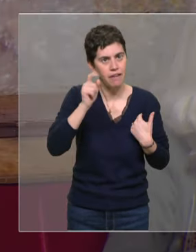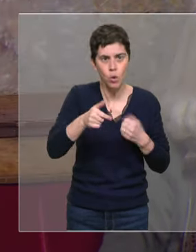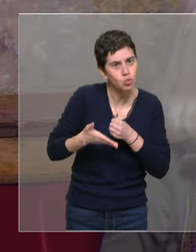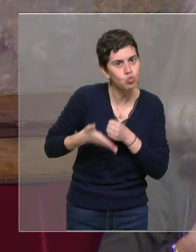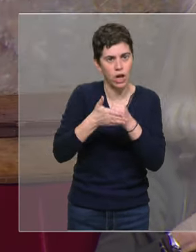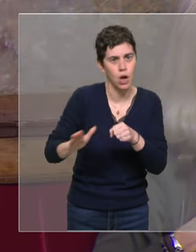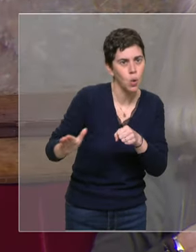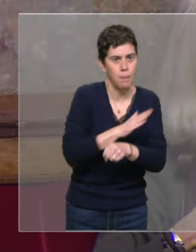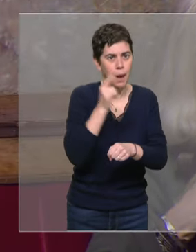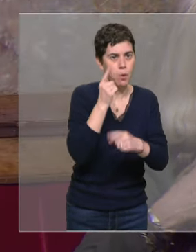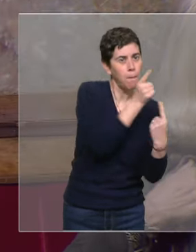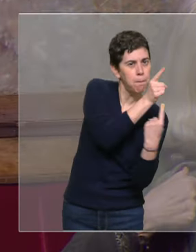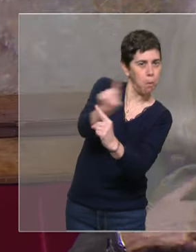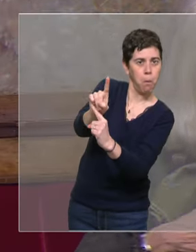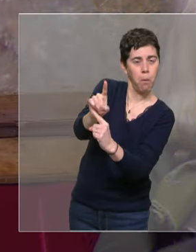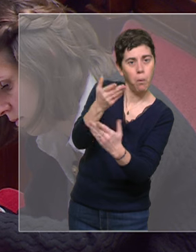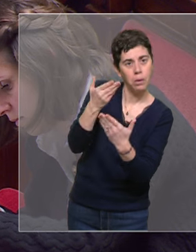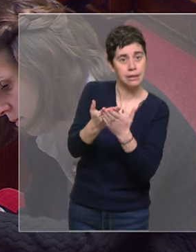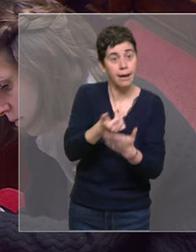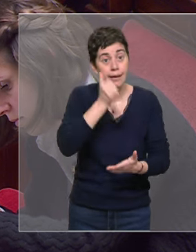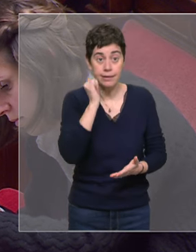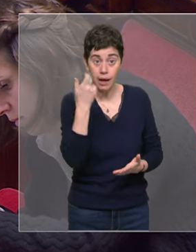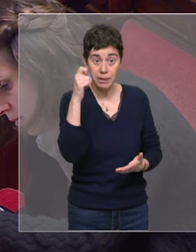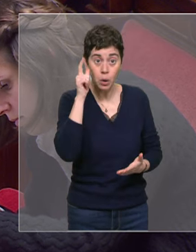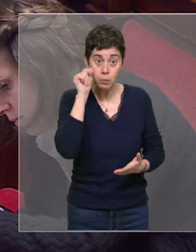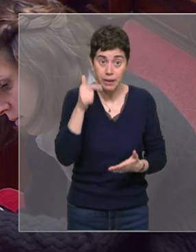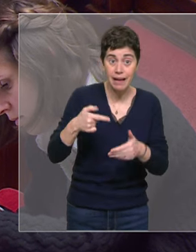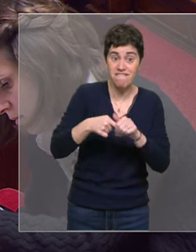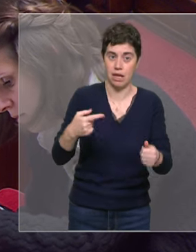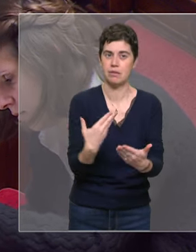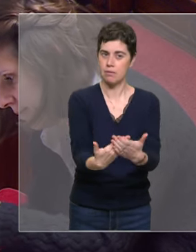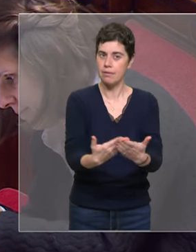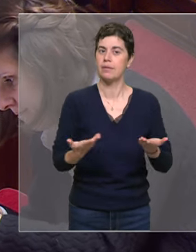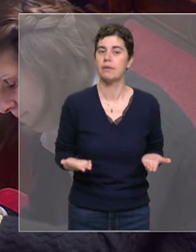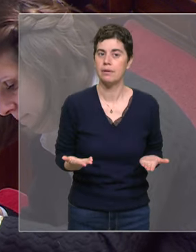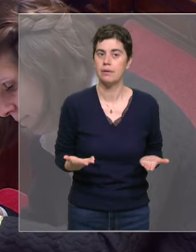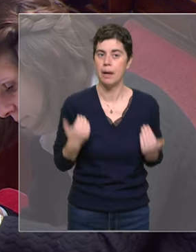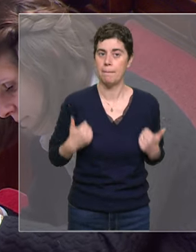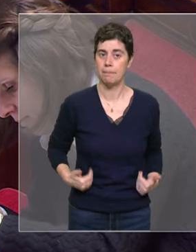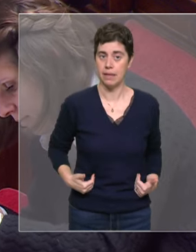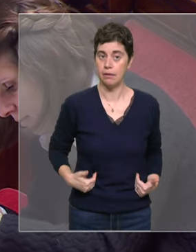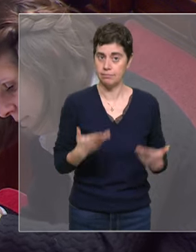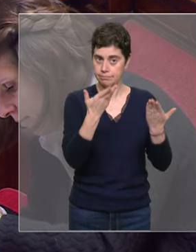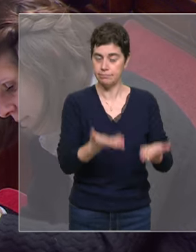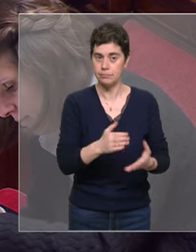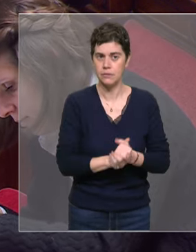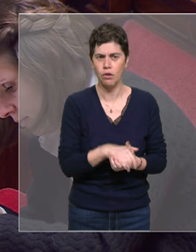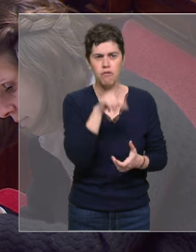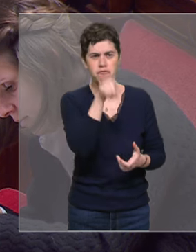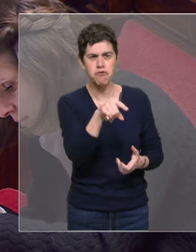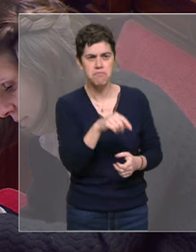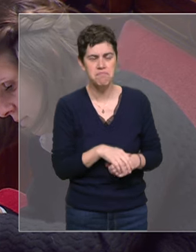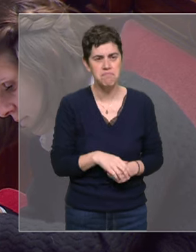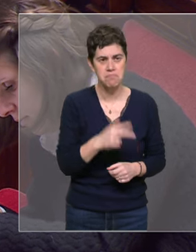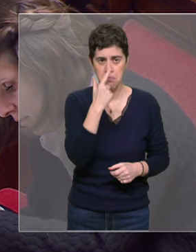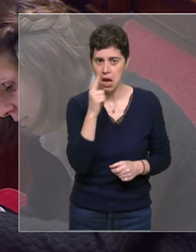se défendre. C'est ce qu'a fait le président de la République hier. Madame Le Pen, quand on regarde les positions qui sont les vôtres, qui ont